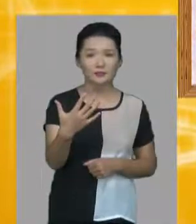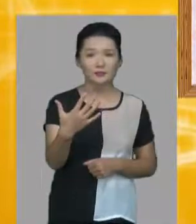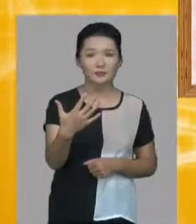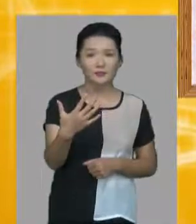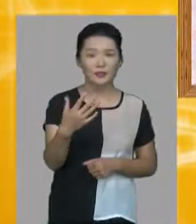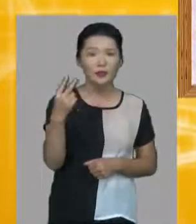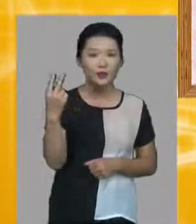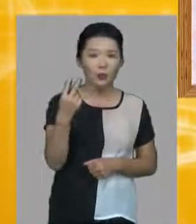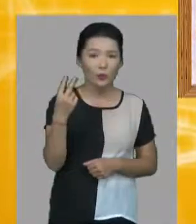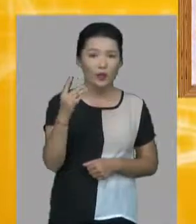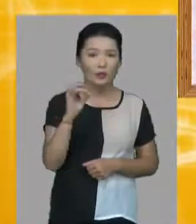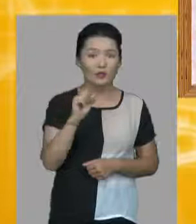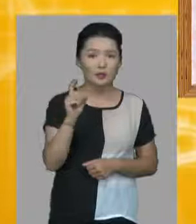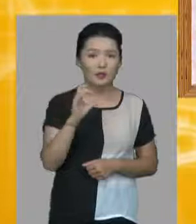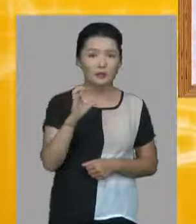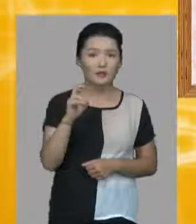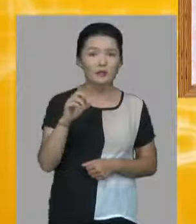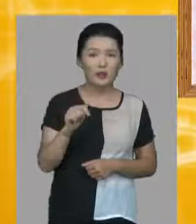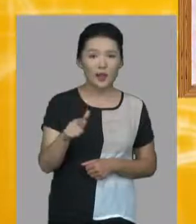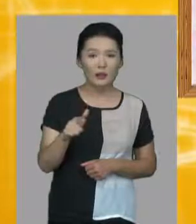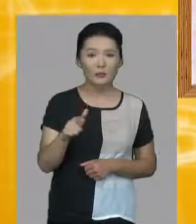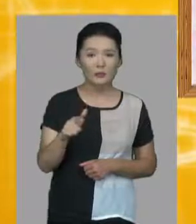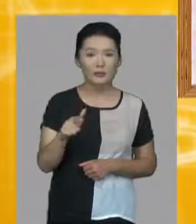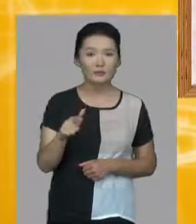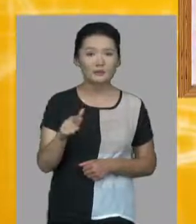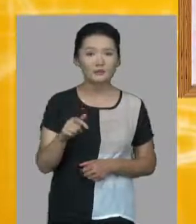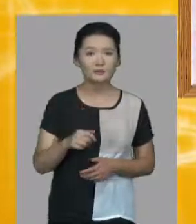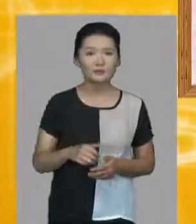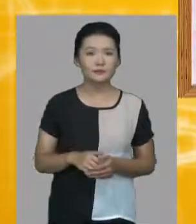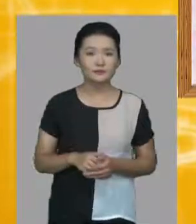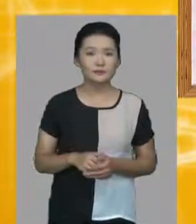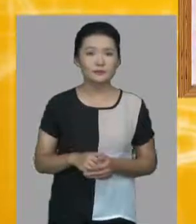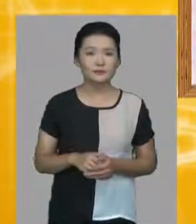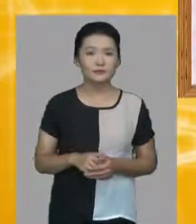85 двумя разрядными слагаемыми.